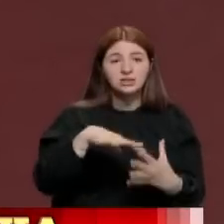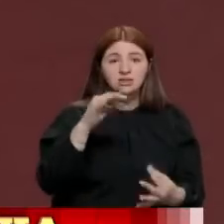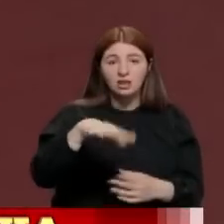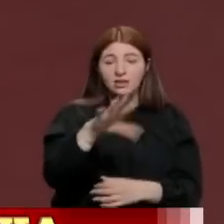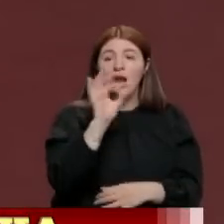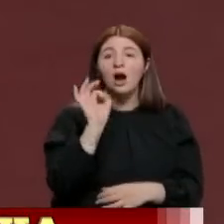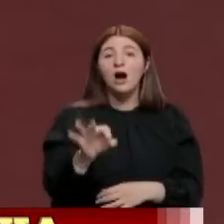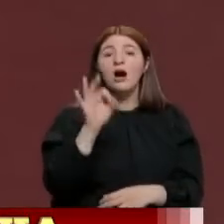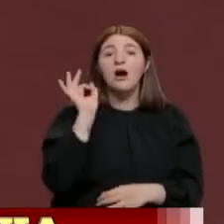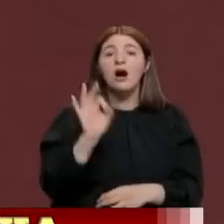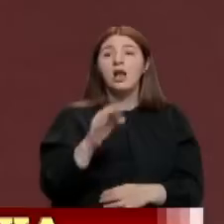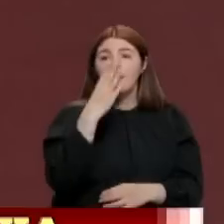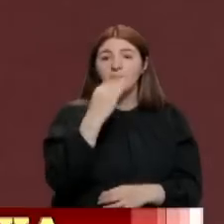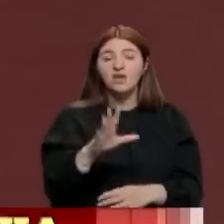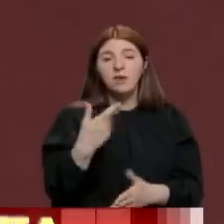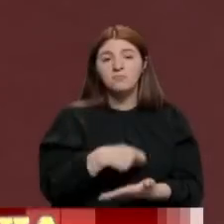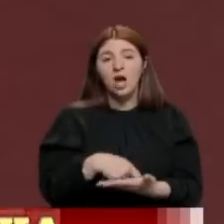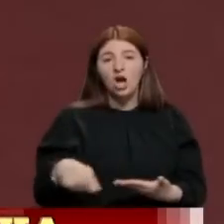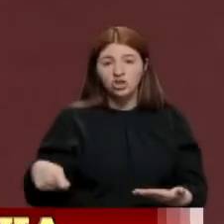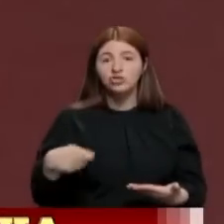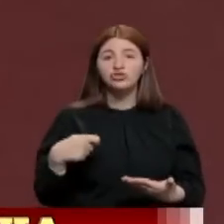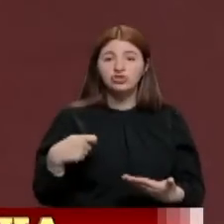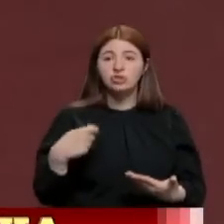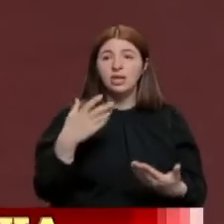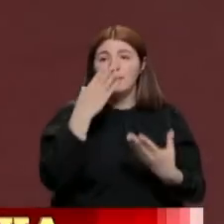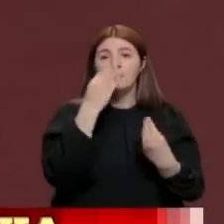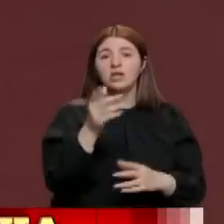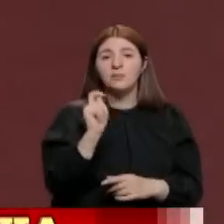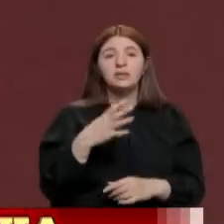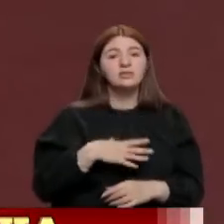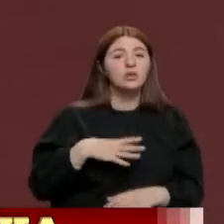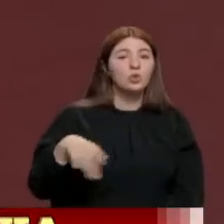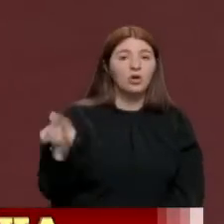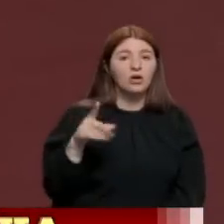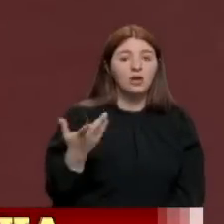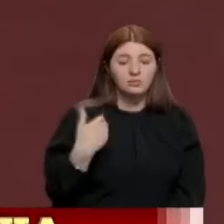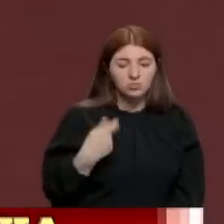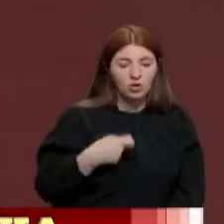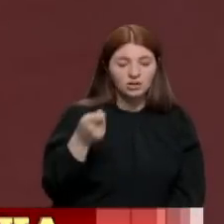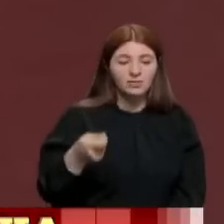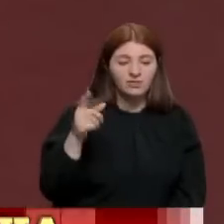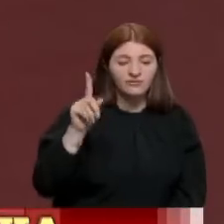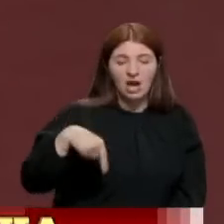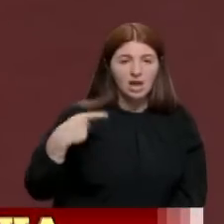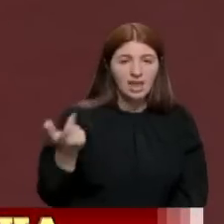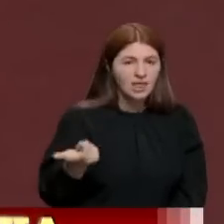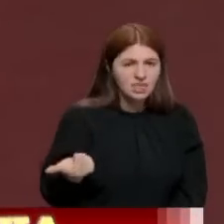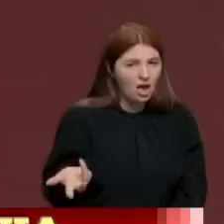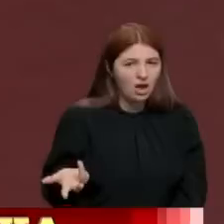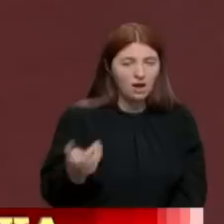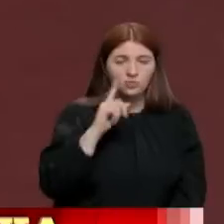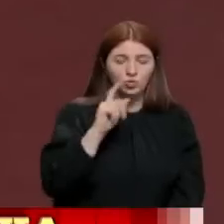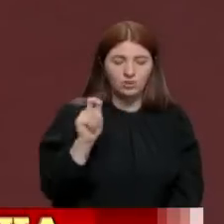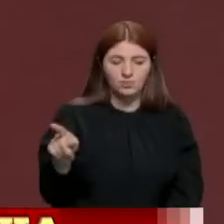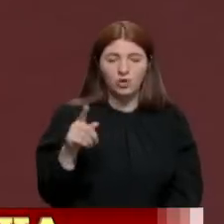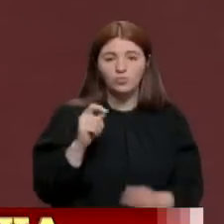Hala bağış ya da maaşlarını bağışlamaları isteniyor. Bizim ödediğimiz deprem vergileri nerede diye